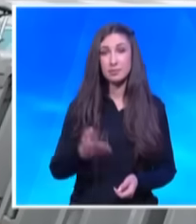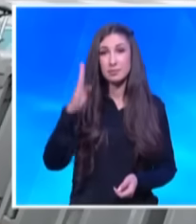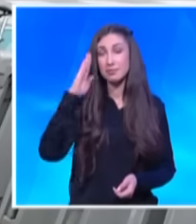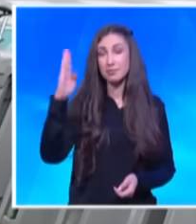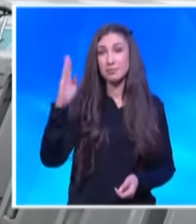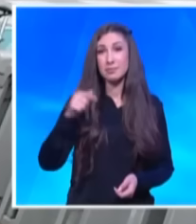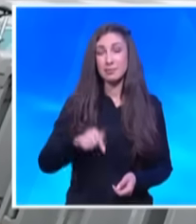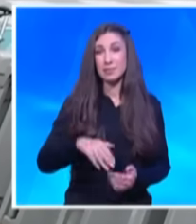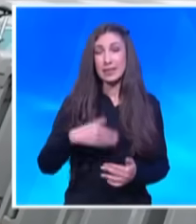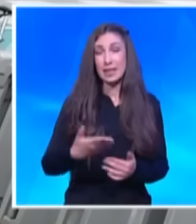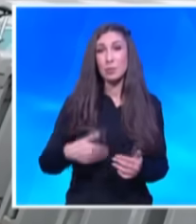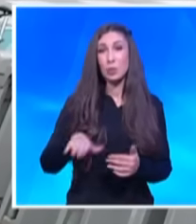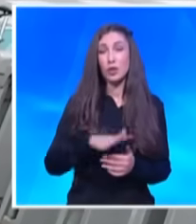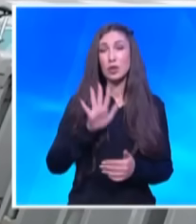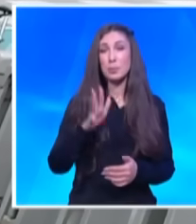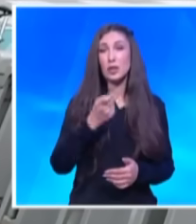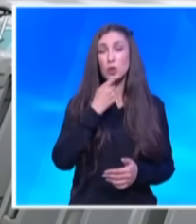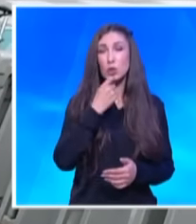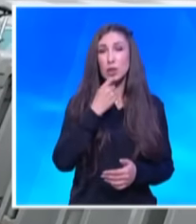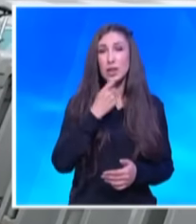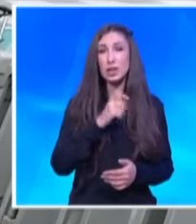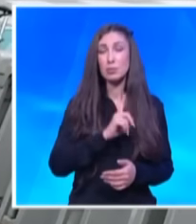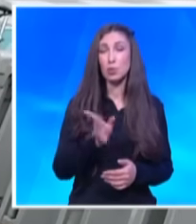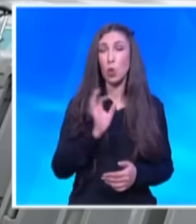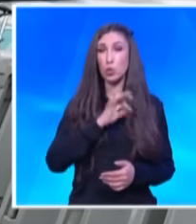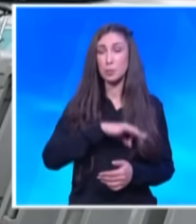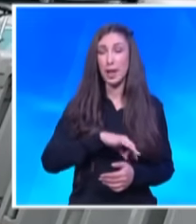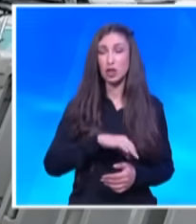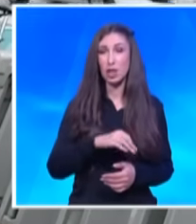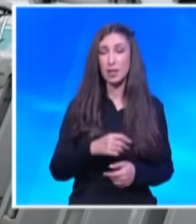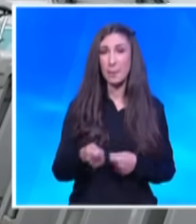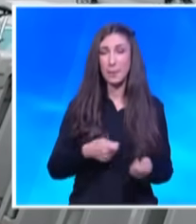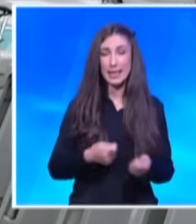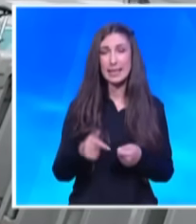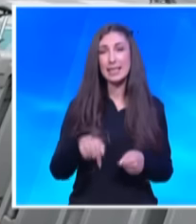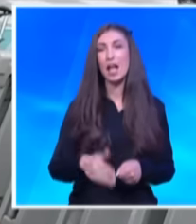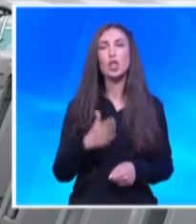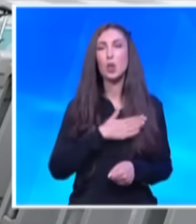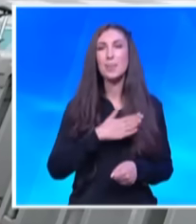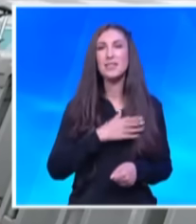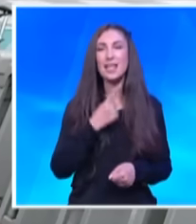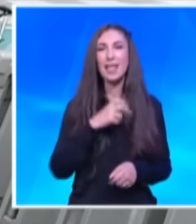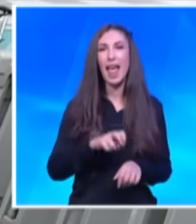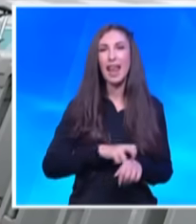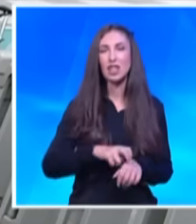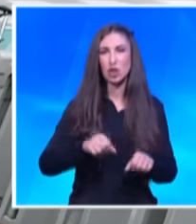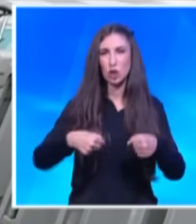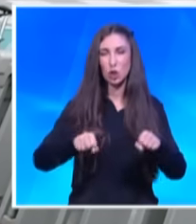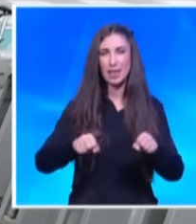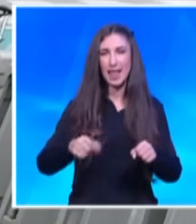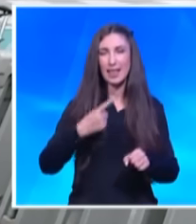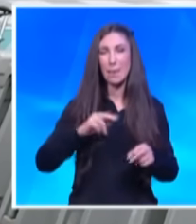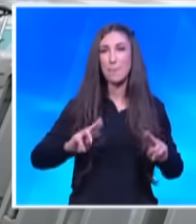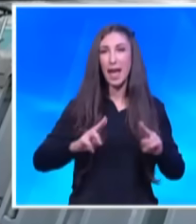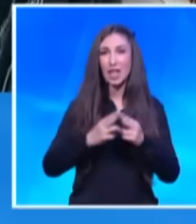Здравейте! Ами след повече от 5 години на доста успешен и печелив бизнес, сега собствениците на електрически тротинетки в Париж